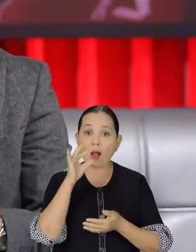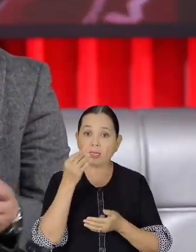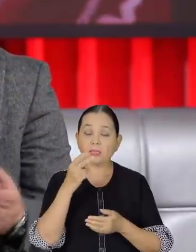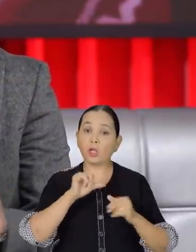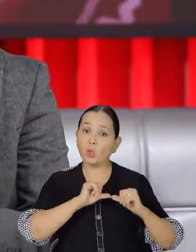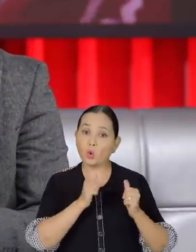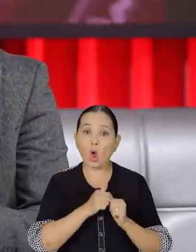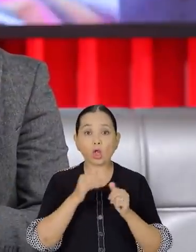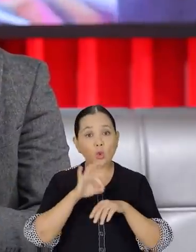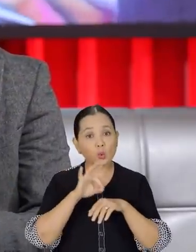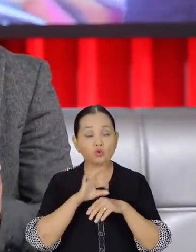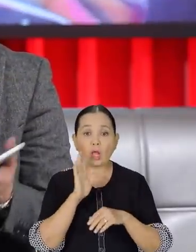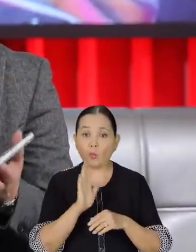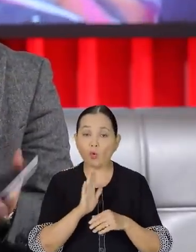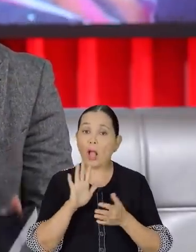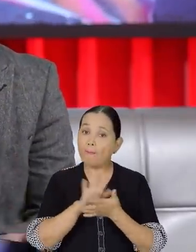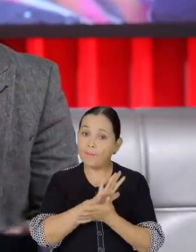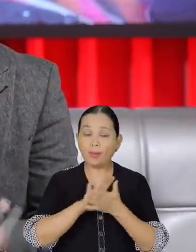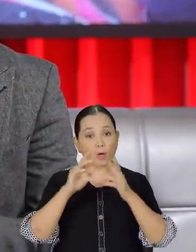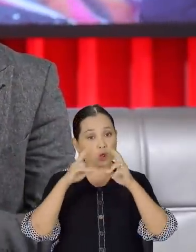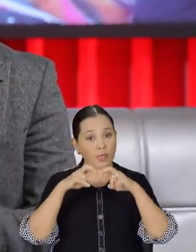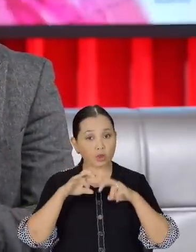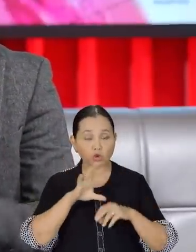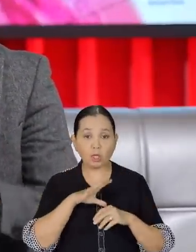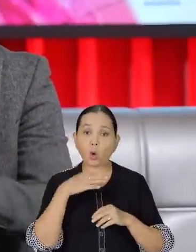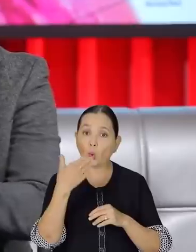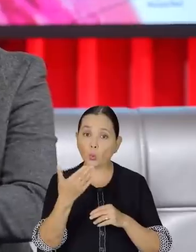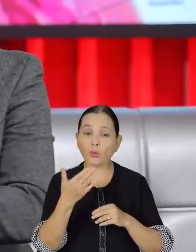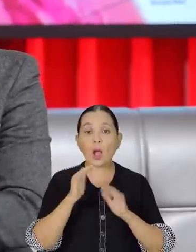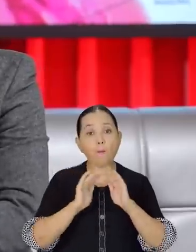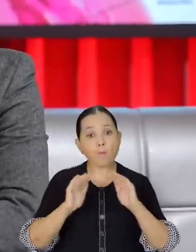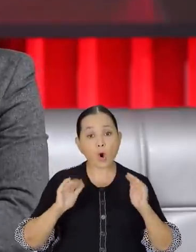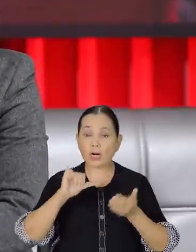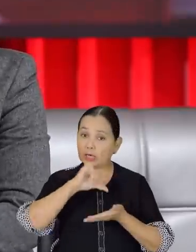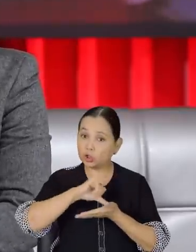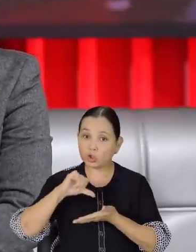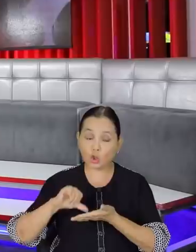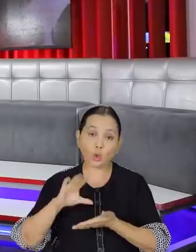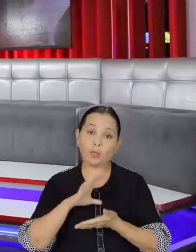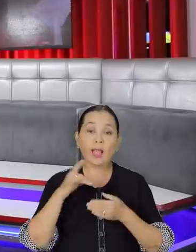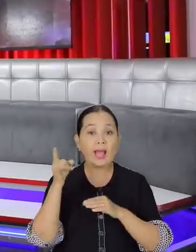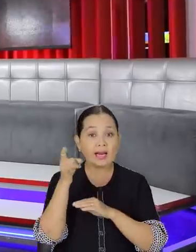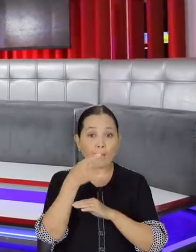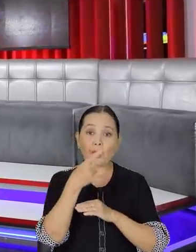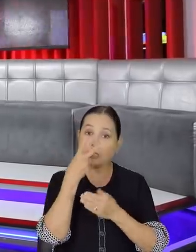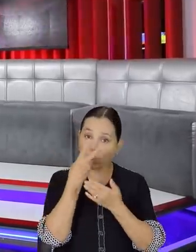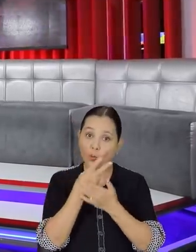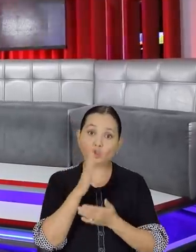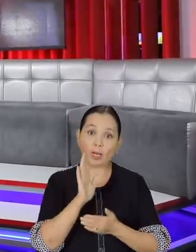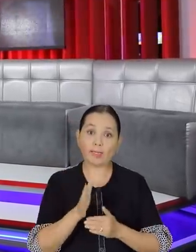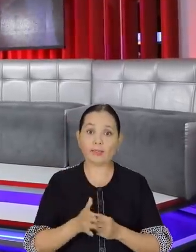demak, yuragida nuqsoni borlarni bepul tekshirildi. Unda bolalar ishtirok etdi. Reportajni tomosha